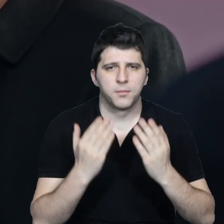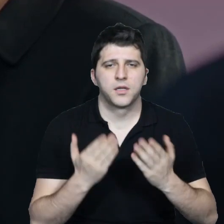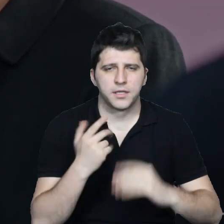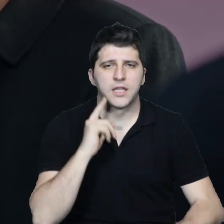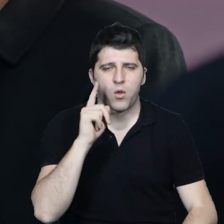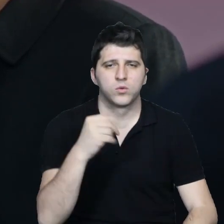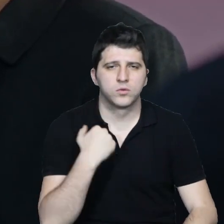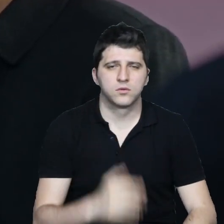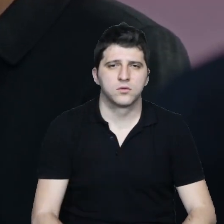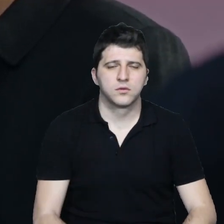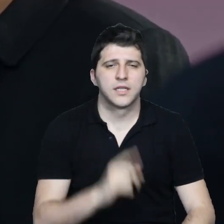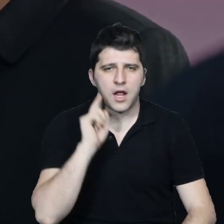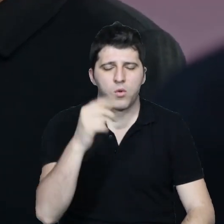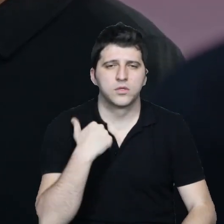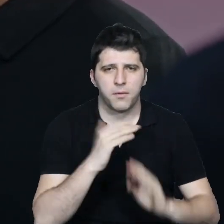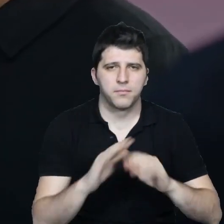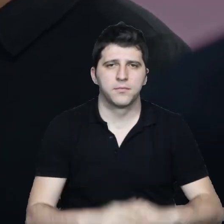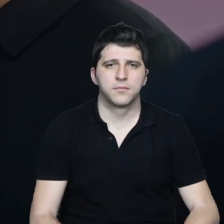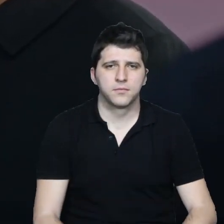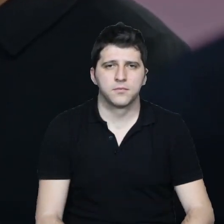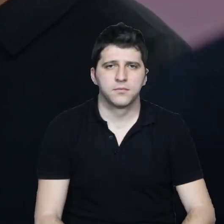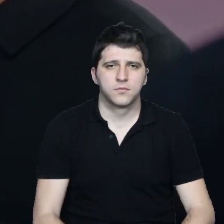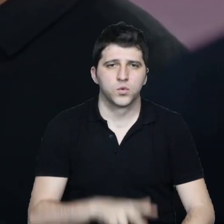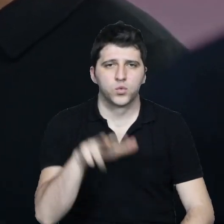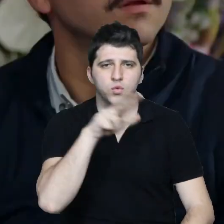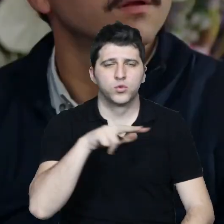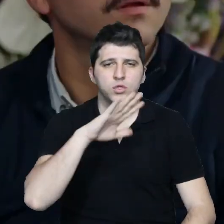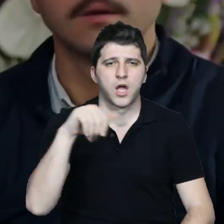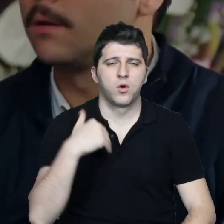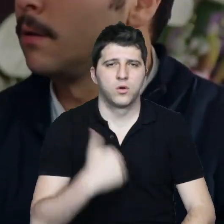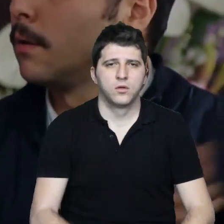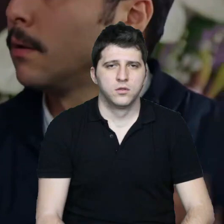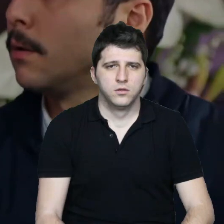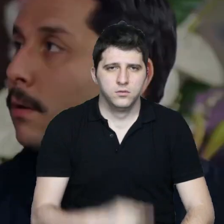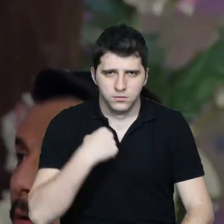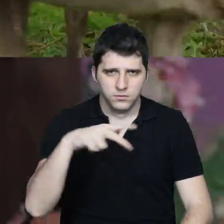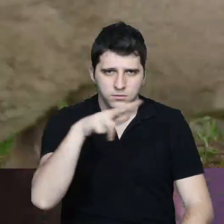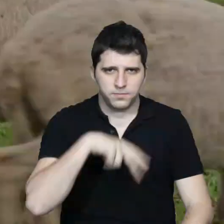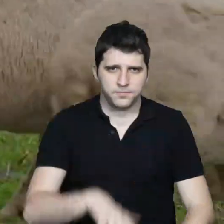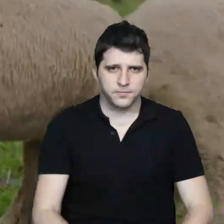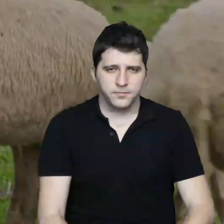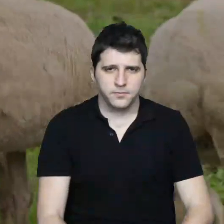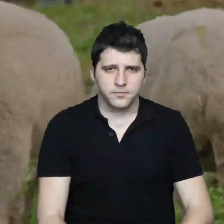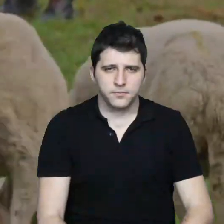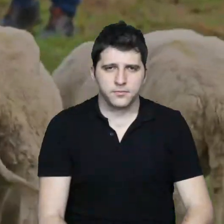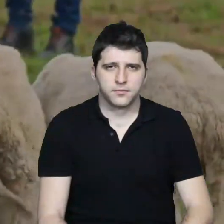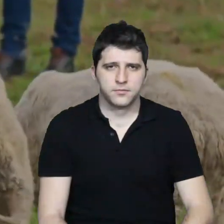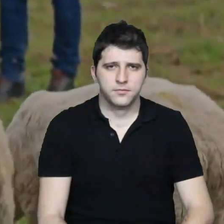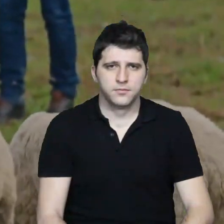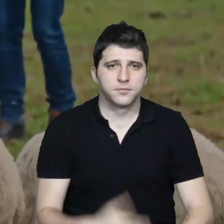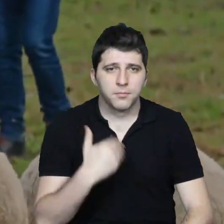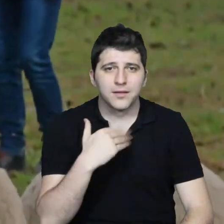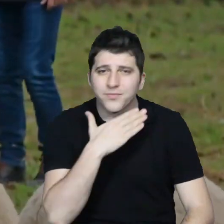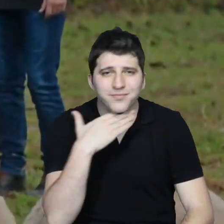Tabii geliyoruz. Geliyoruz, tamam. Üçümüzü çağırıyor abi. Öyle. Otlak. Ben kurbanlık